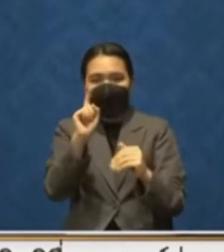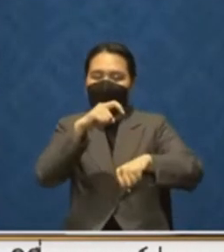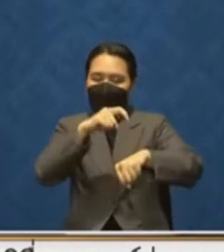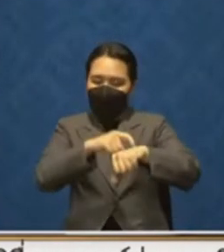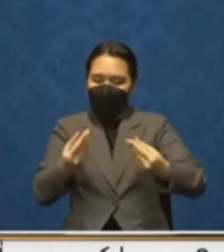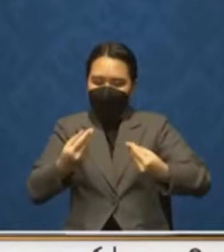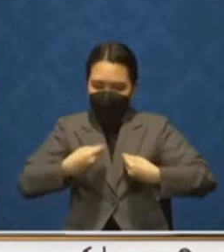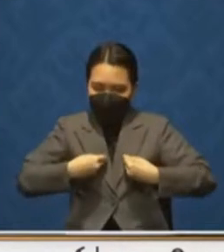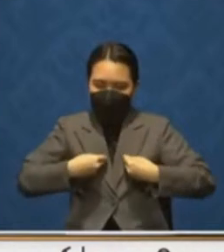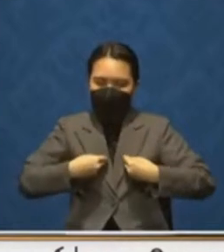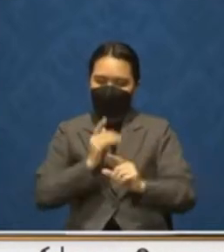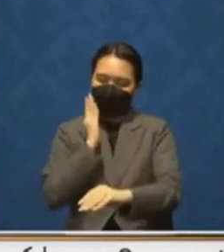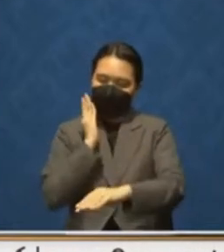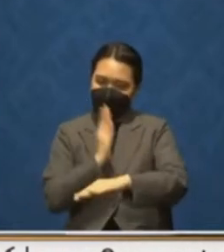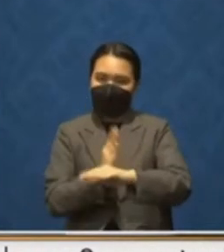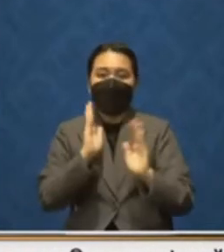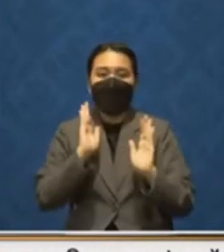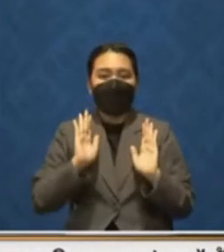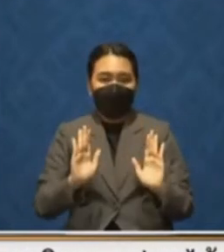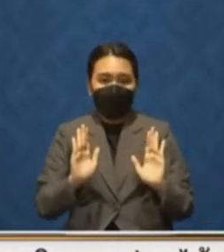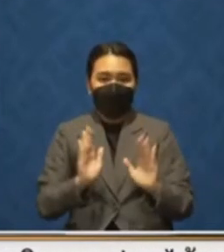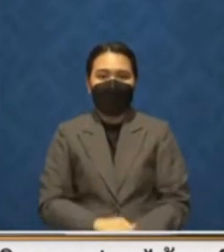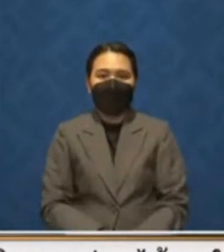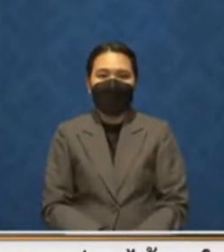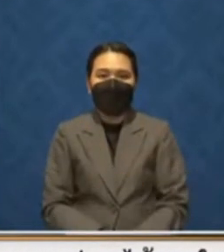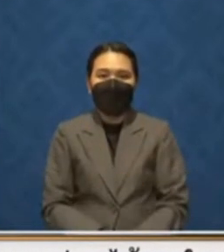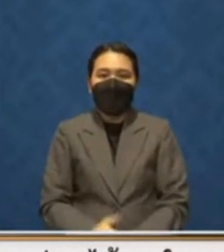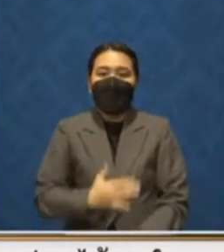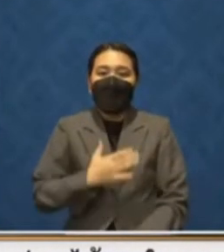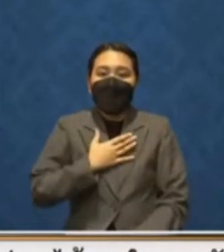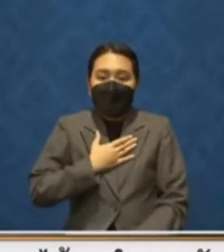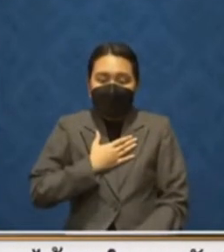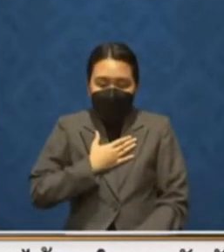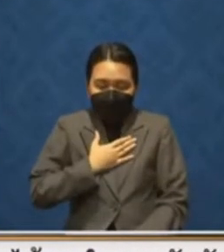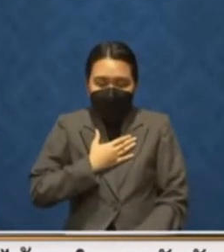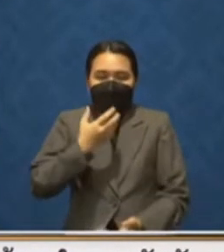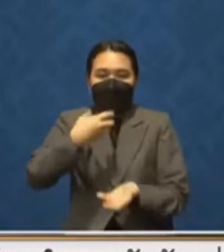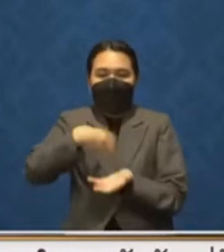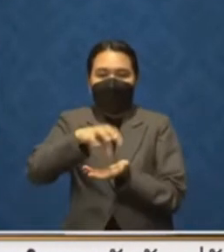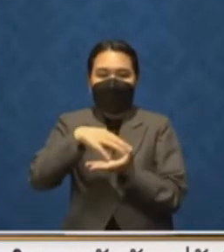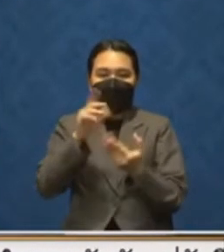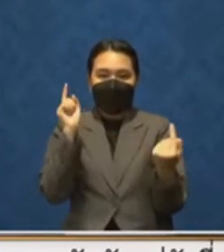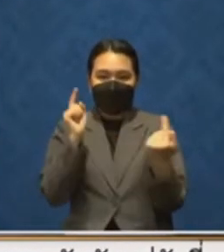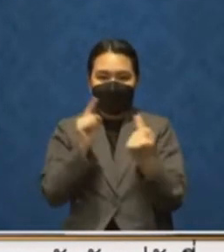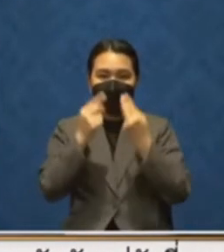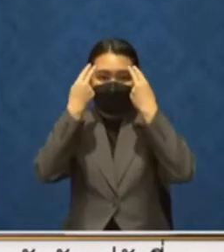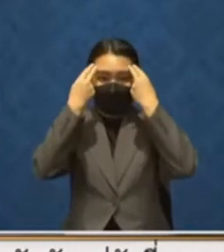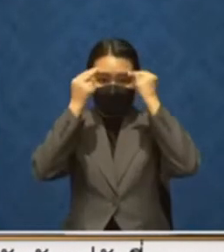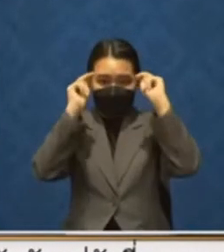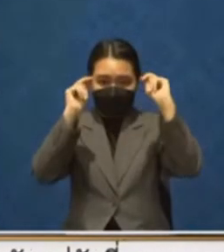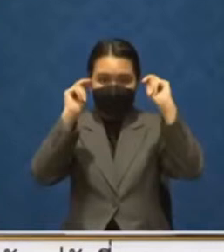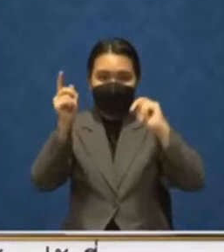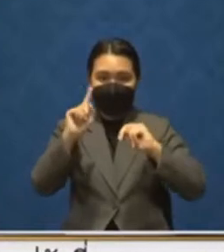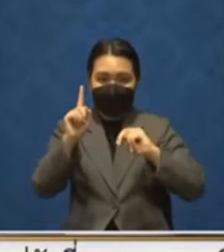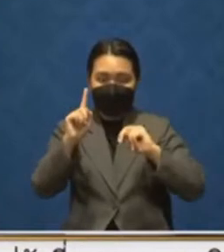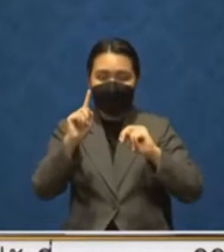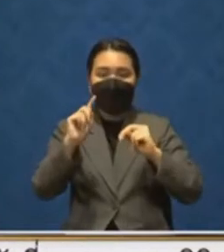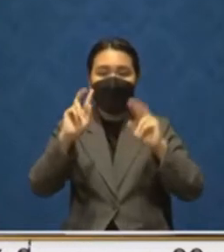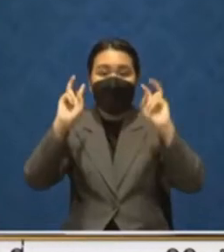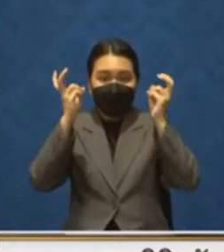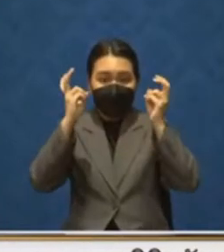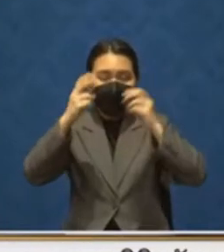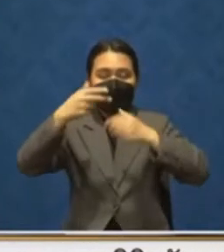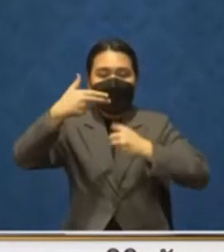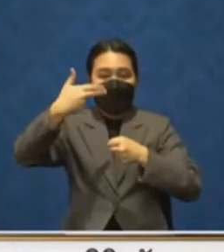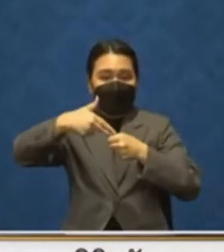อย่างเต็มที่ผมอยากจะกลับเรียนผ่านไปถึงท่านนายกว่าเรื่องพลังงานนะเนี่ยต้องบอกตรง